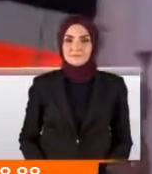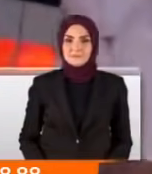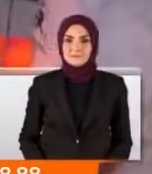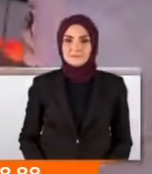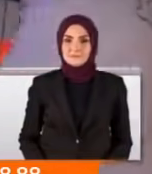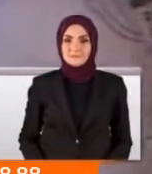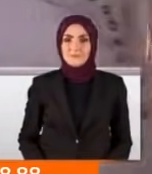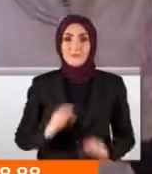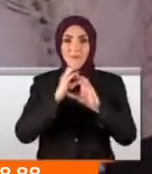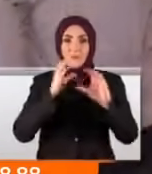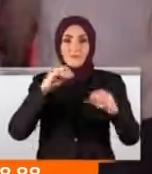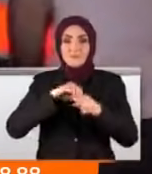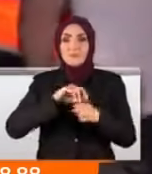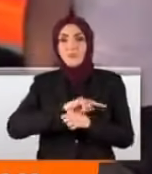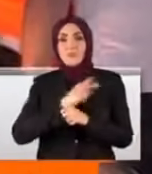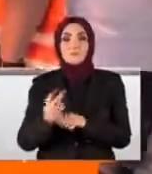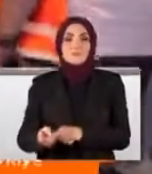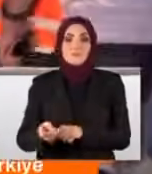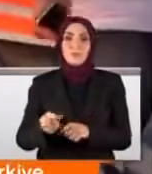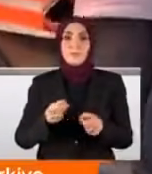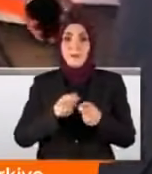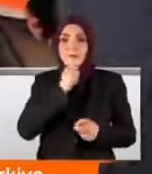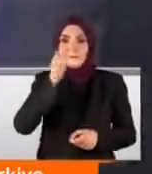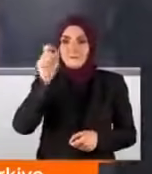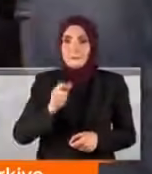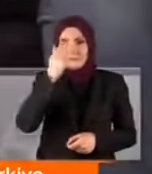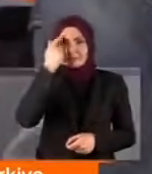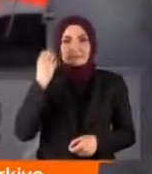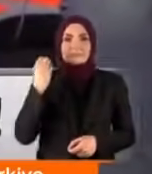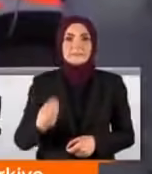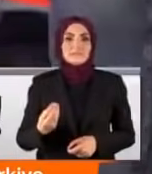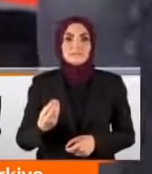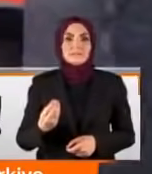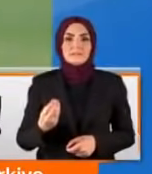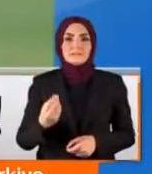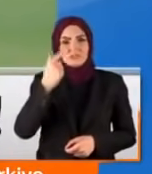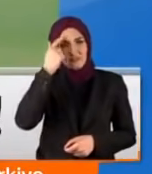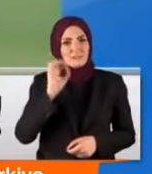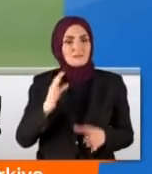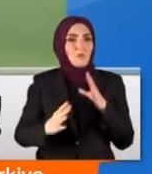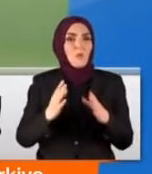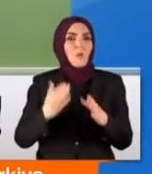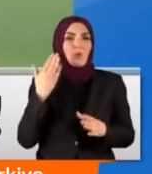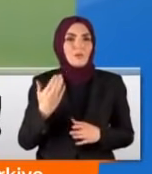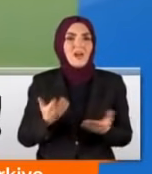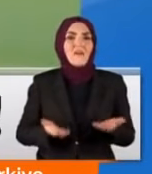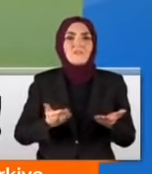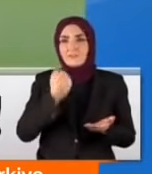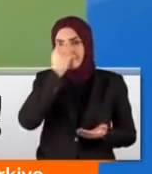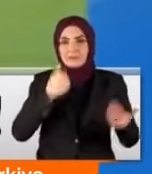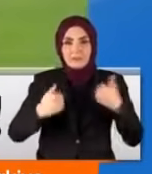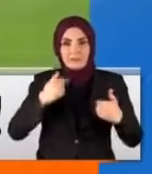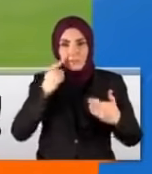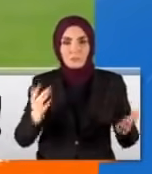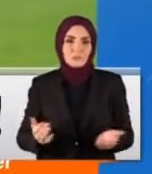biniyor. Otobüsten düşen Bahri Can Avcı neyse ki şanslıydı. Talihsiz olayı şans eseri hafif yaralı olarak atlattı.